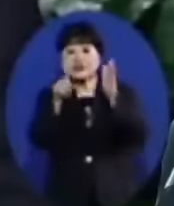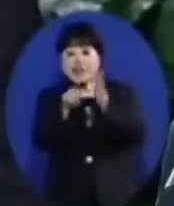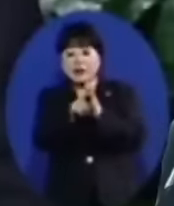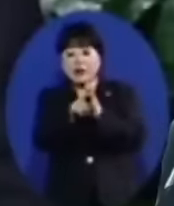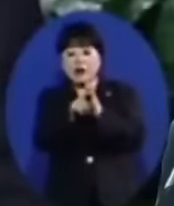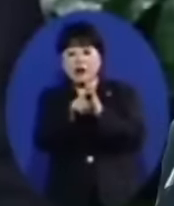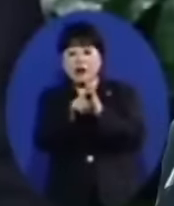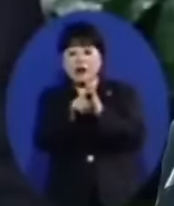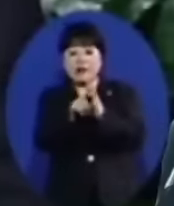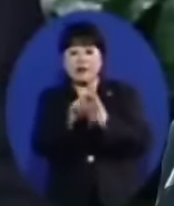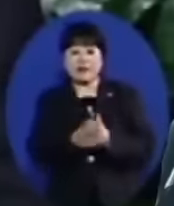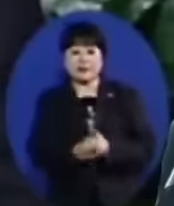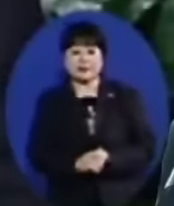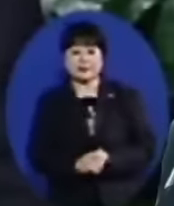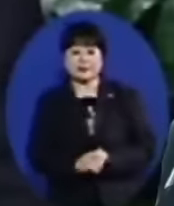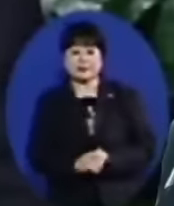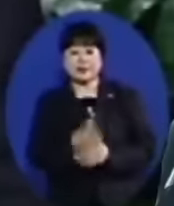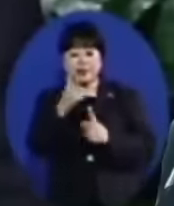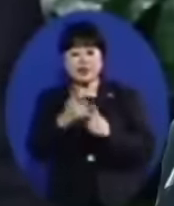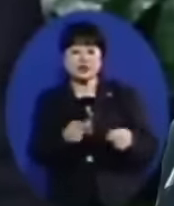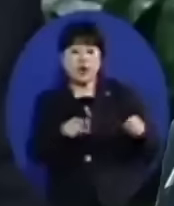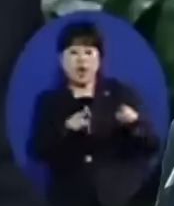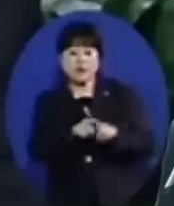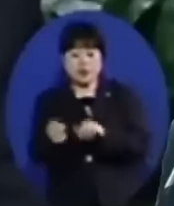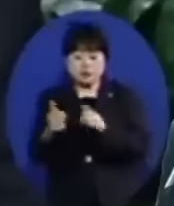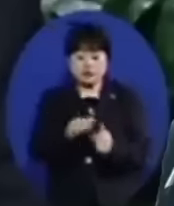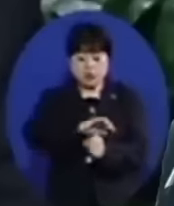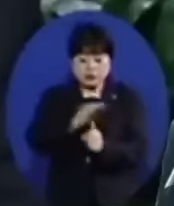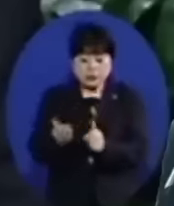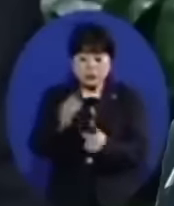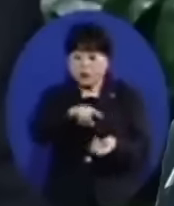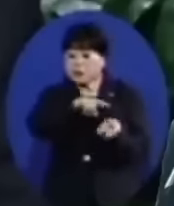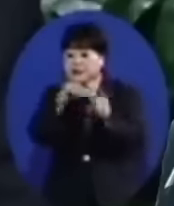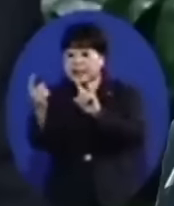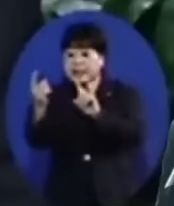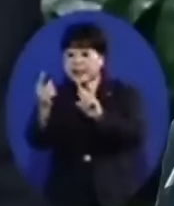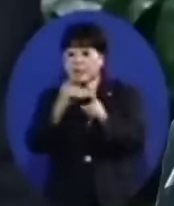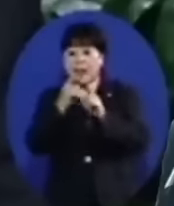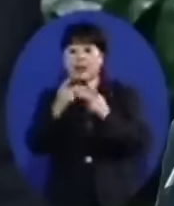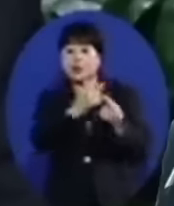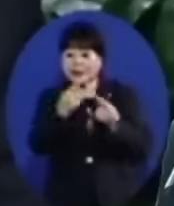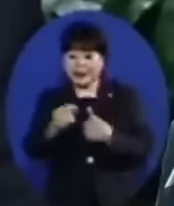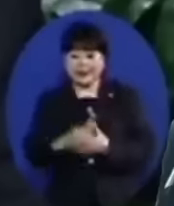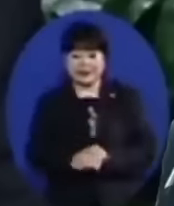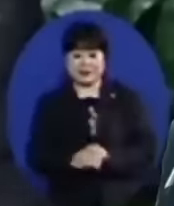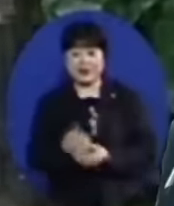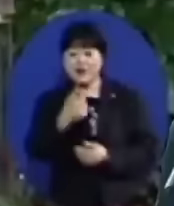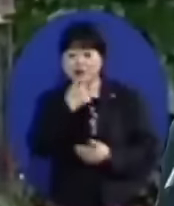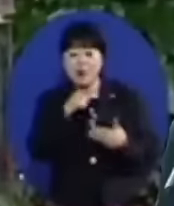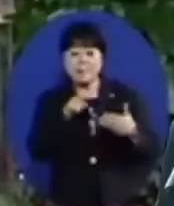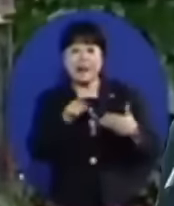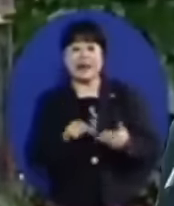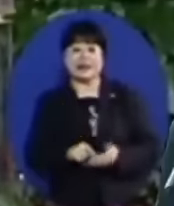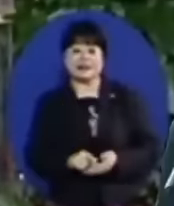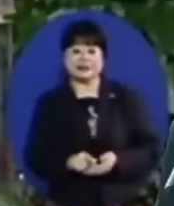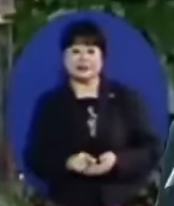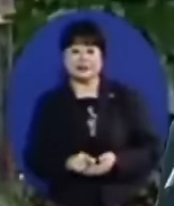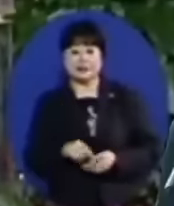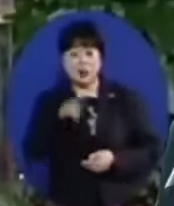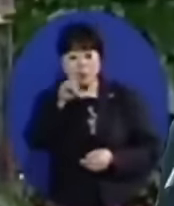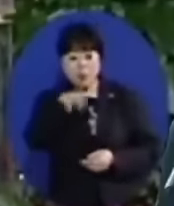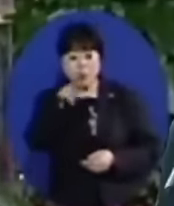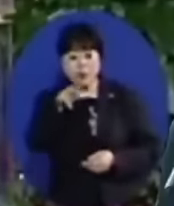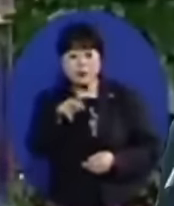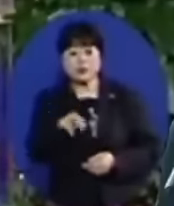예수와 함께 죽고 장사장과 함께 살았다는 말을 자꾸 합니다. 로마서 8장 36절에도 보면은